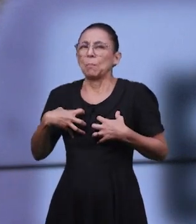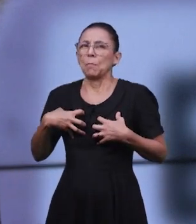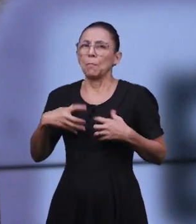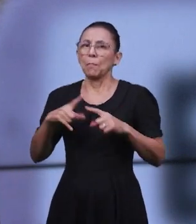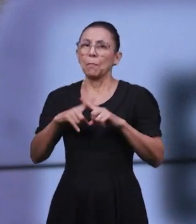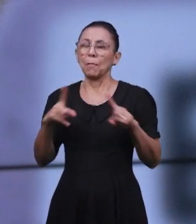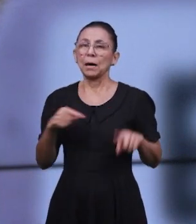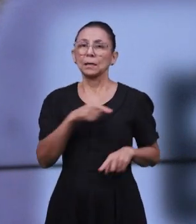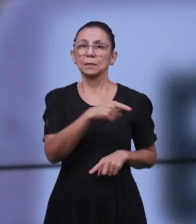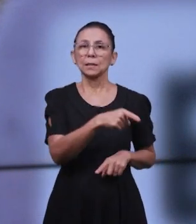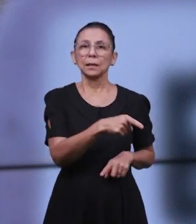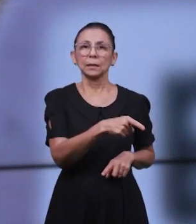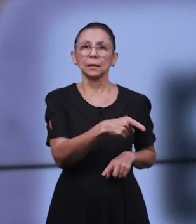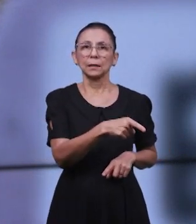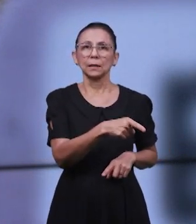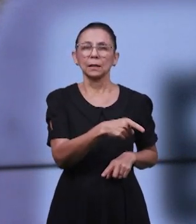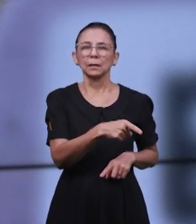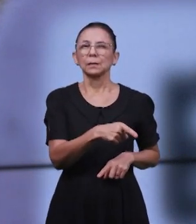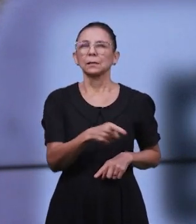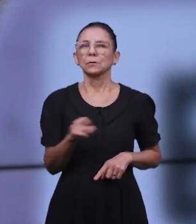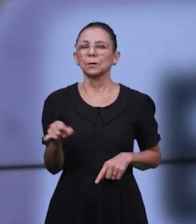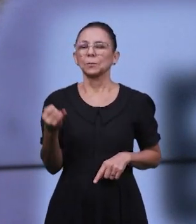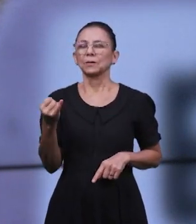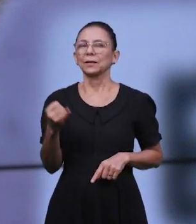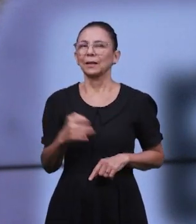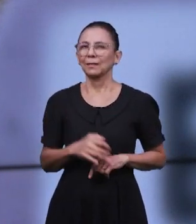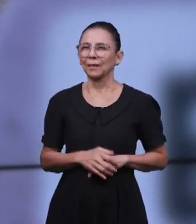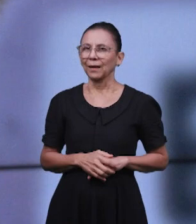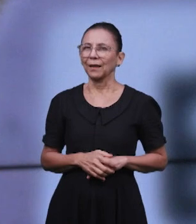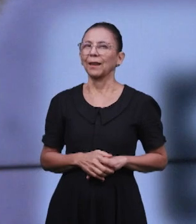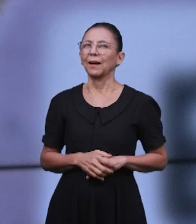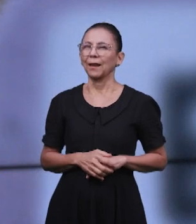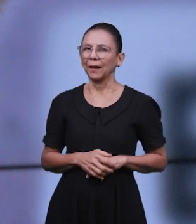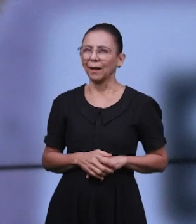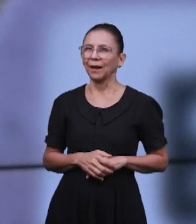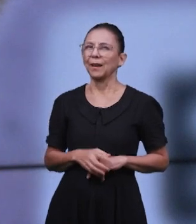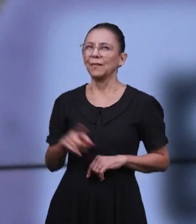désiste, il laisse tomber ce parcours. Le système